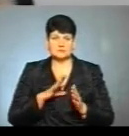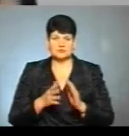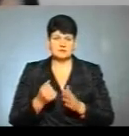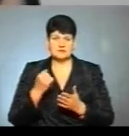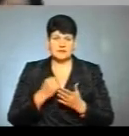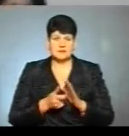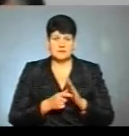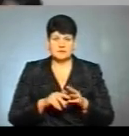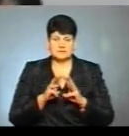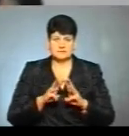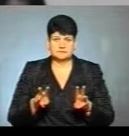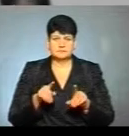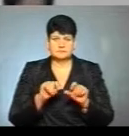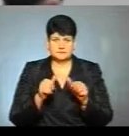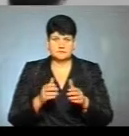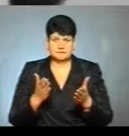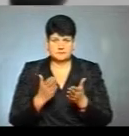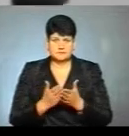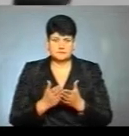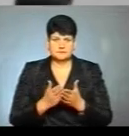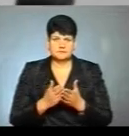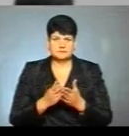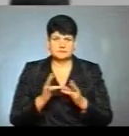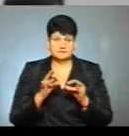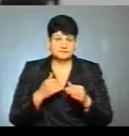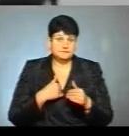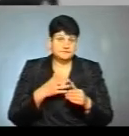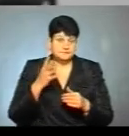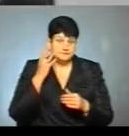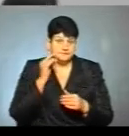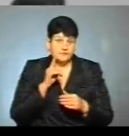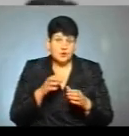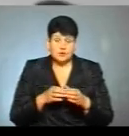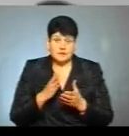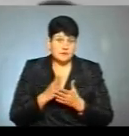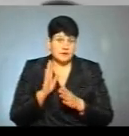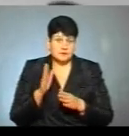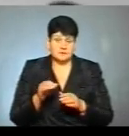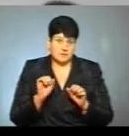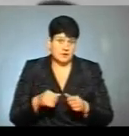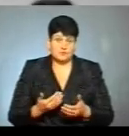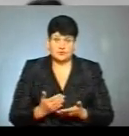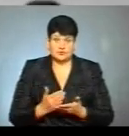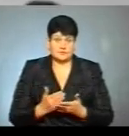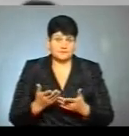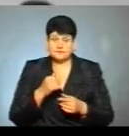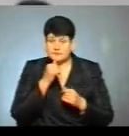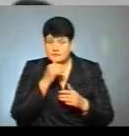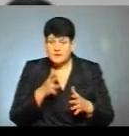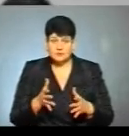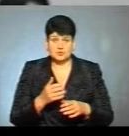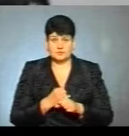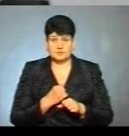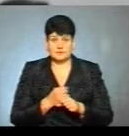затверджений Кабінетом міністрів, вона сформована. Ну, я рахую, що громада має право на існування, і так не можна